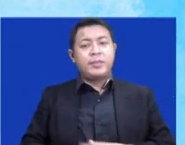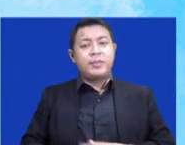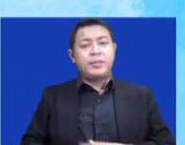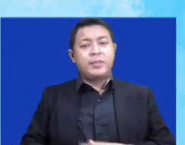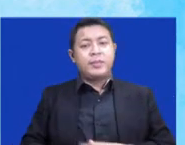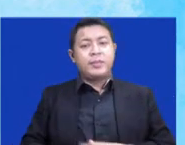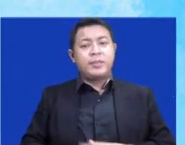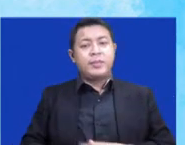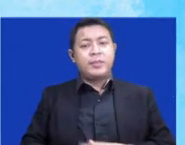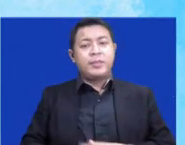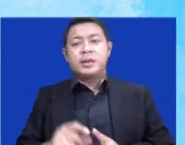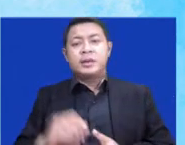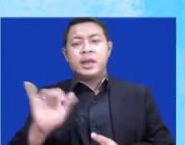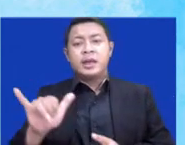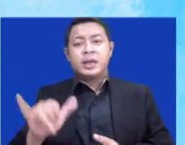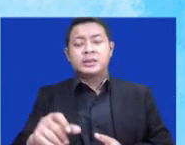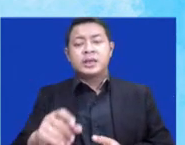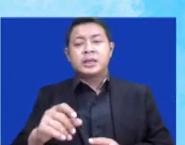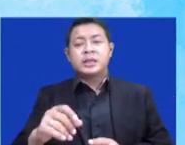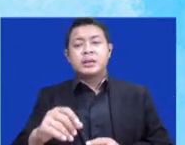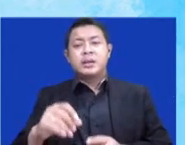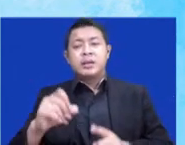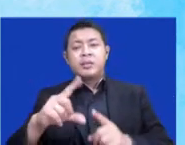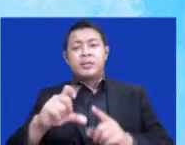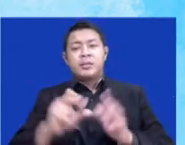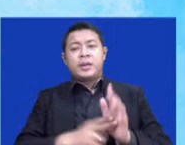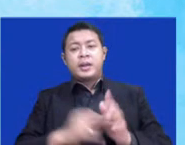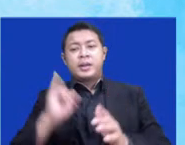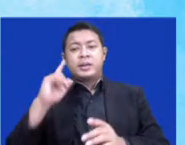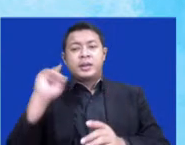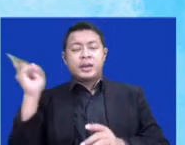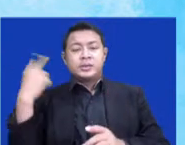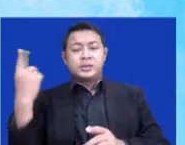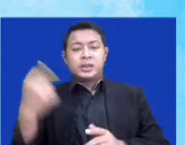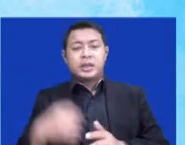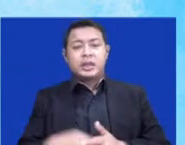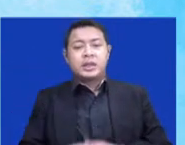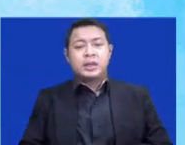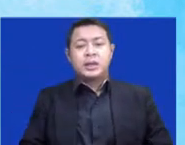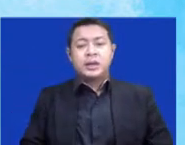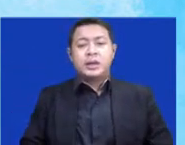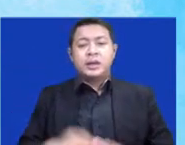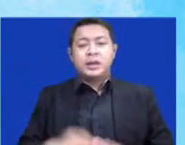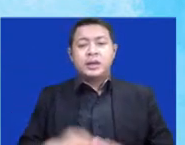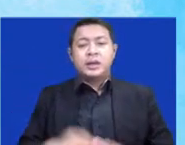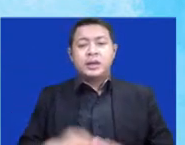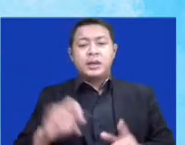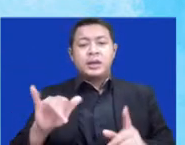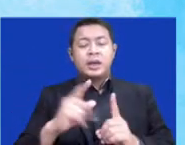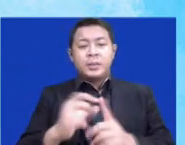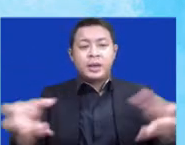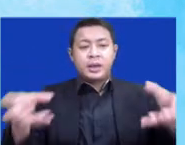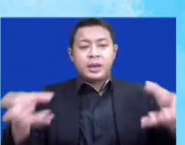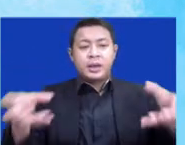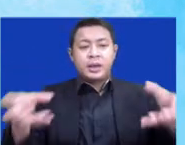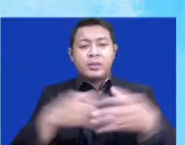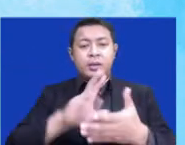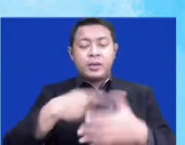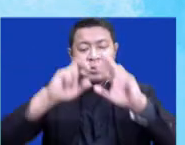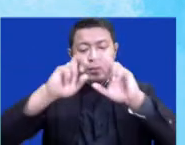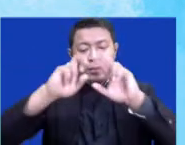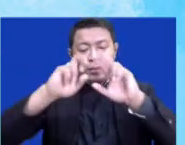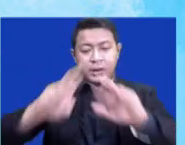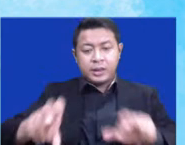dengan menyadur penelitian dari Johns Hopkins Bloomberg School of Public Health, YHP menggabungkan program penelitian dan advokasi